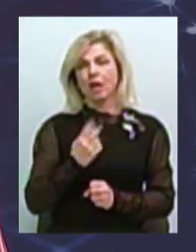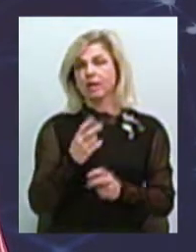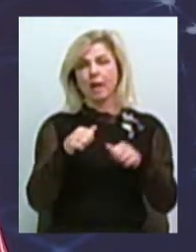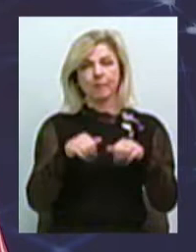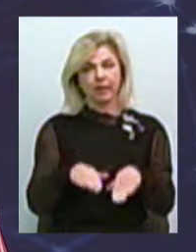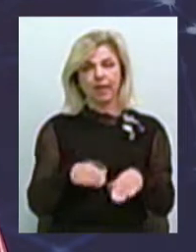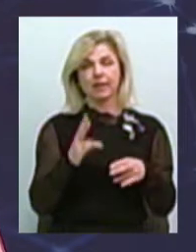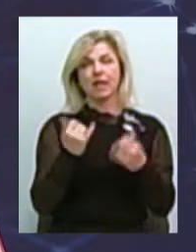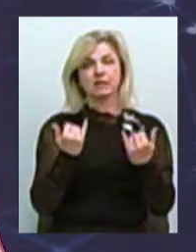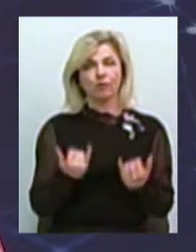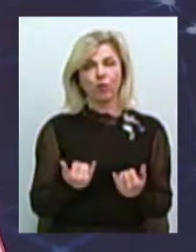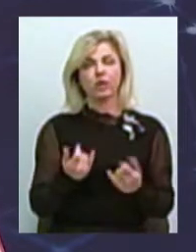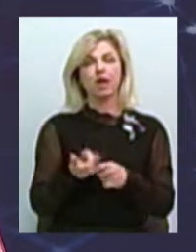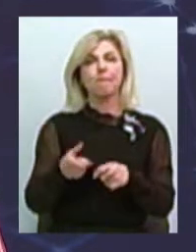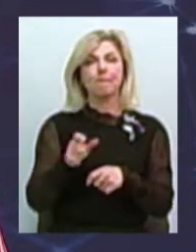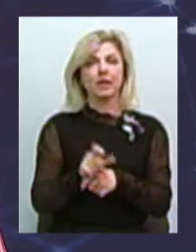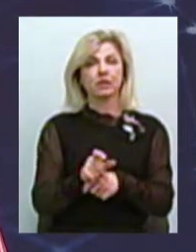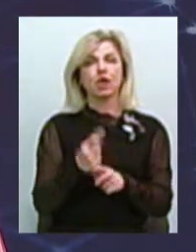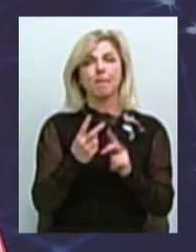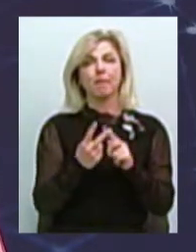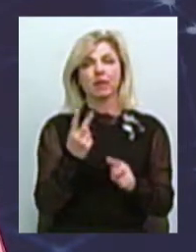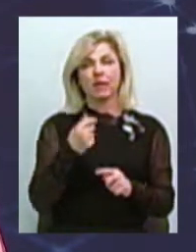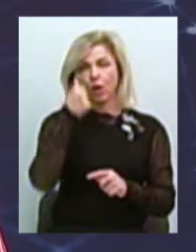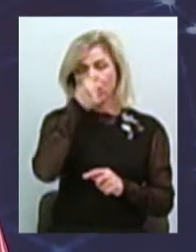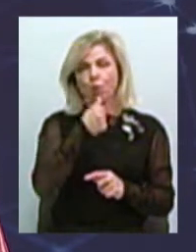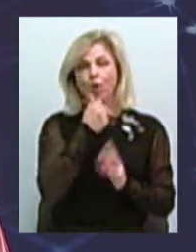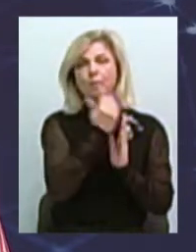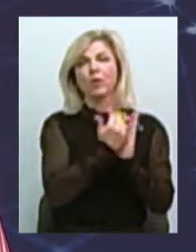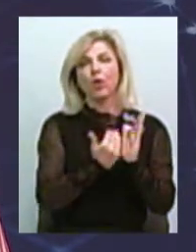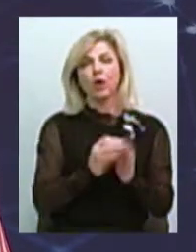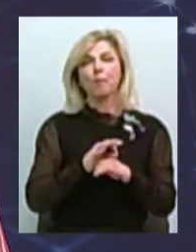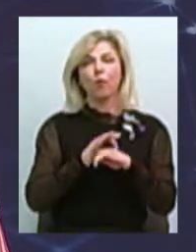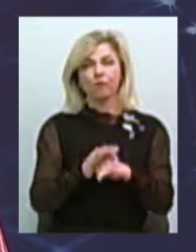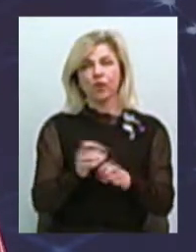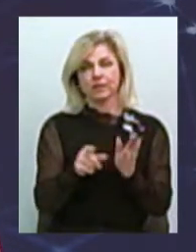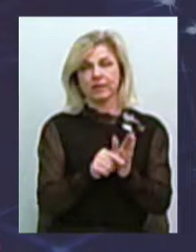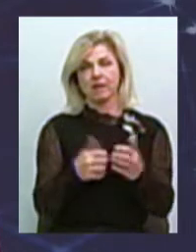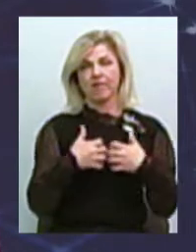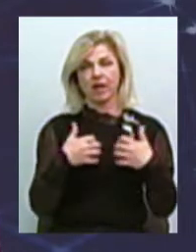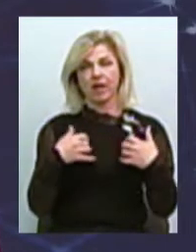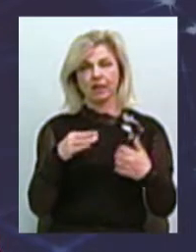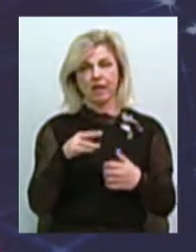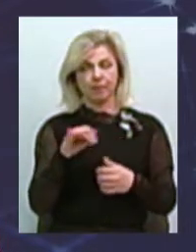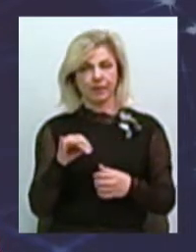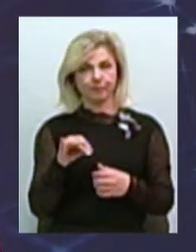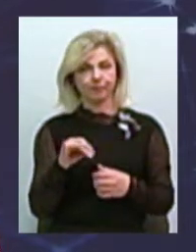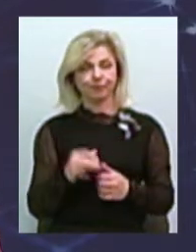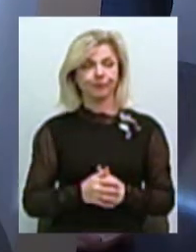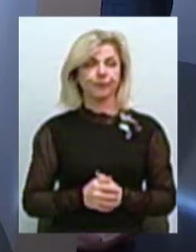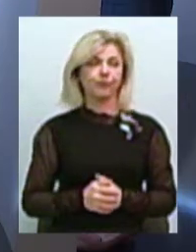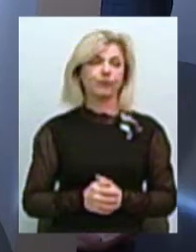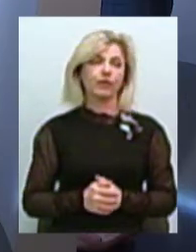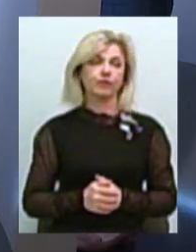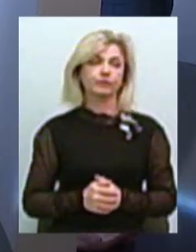ще на сьогоднішній день більш ніж півтори роки програма поводження із тваринами. До цього питання ми ще